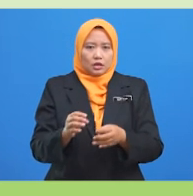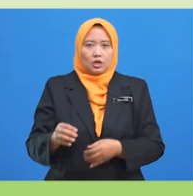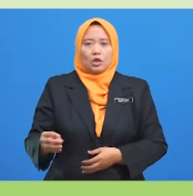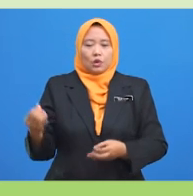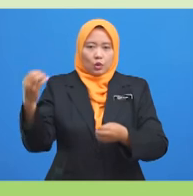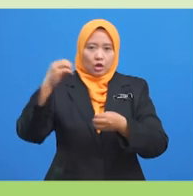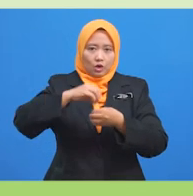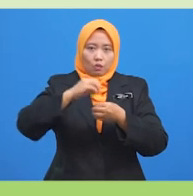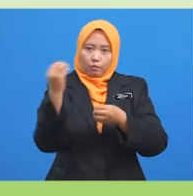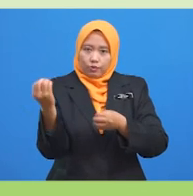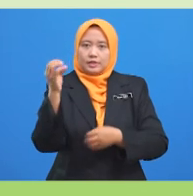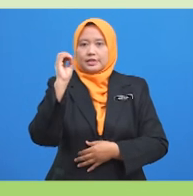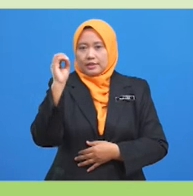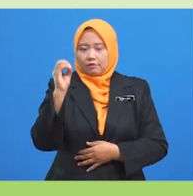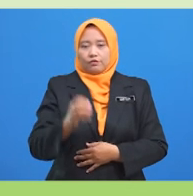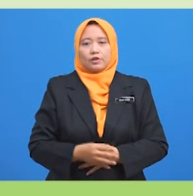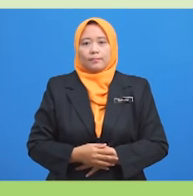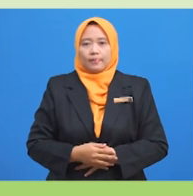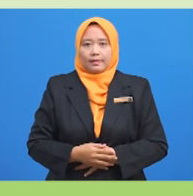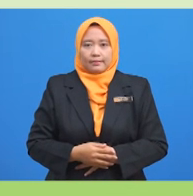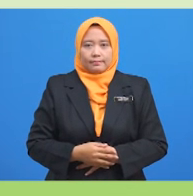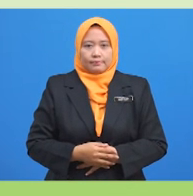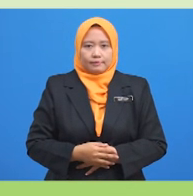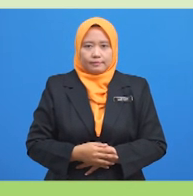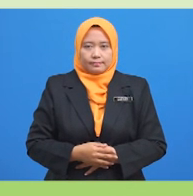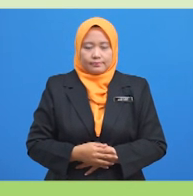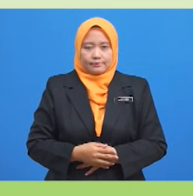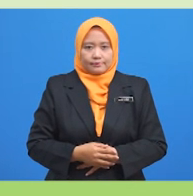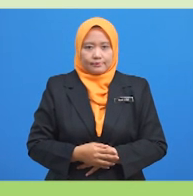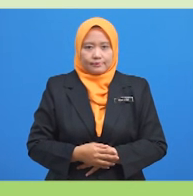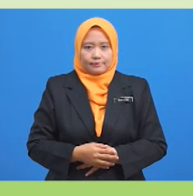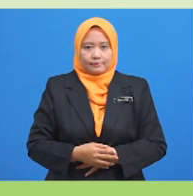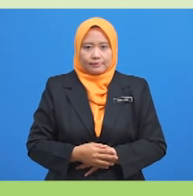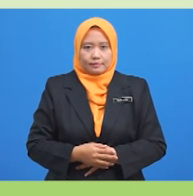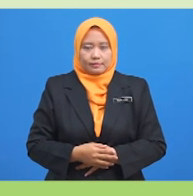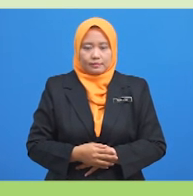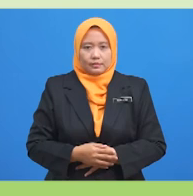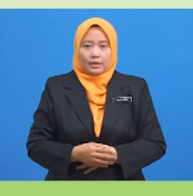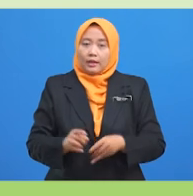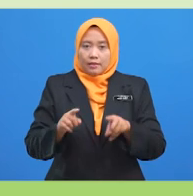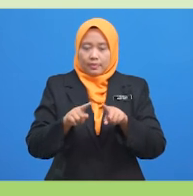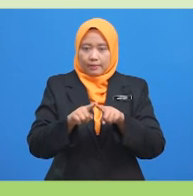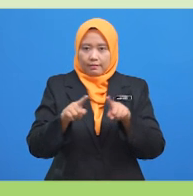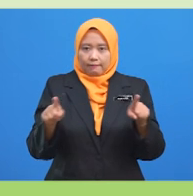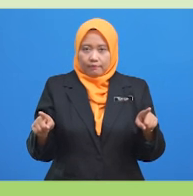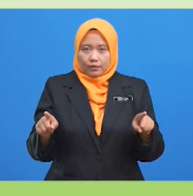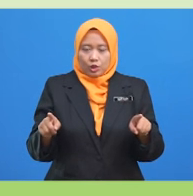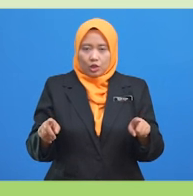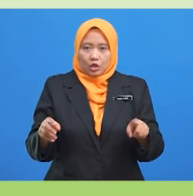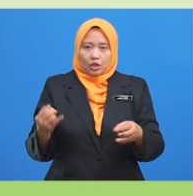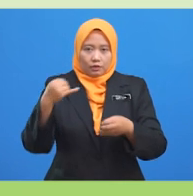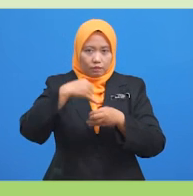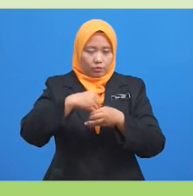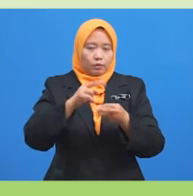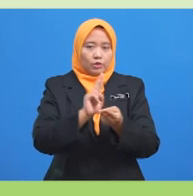Input tetap wujud dalam pengeluaran jangka masa pendek sahaja. Akan tetapi, input berubah